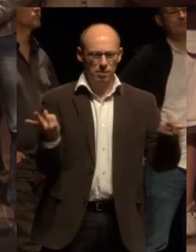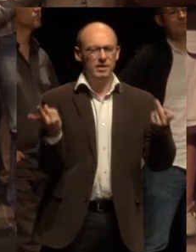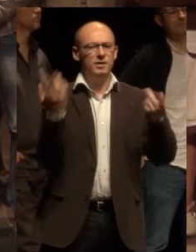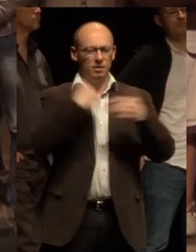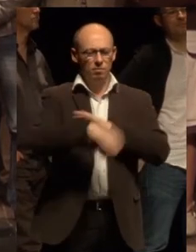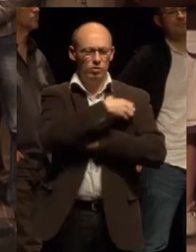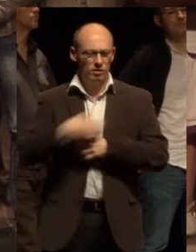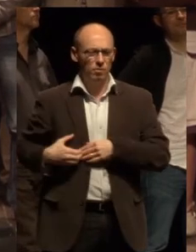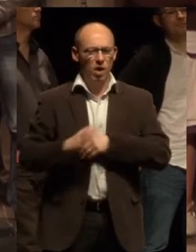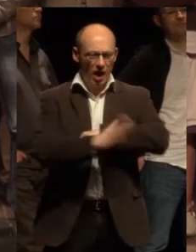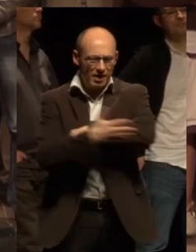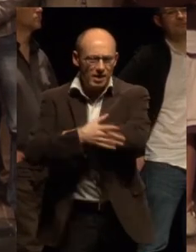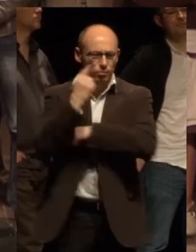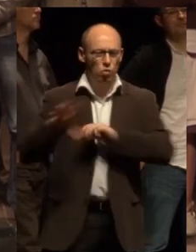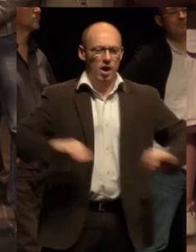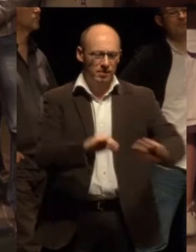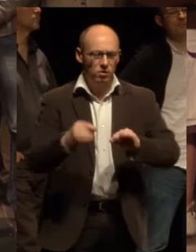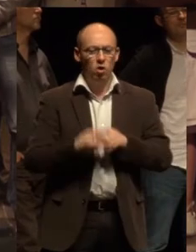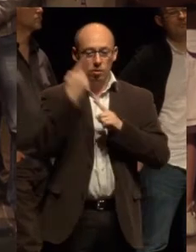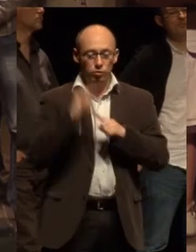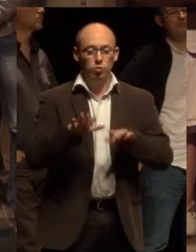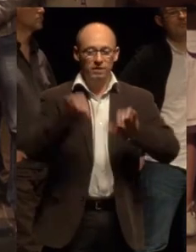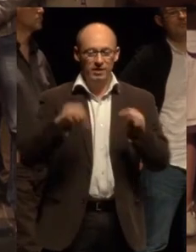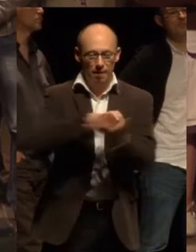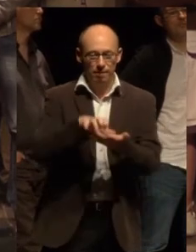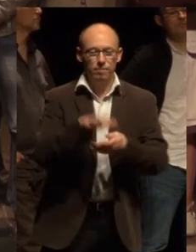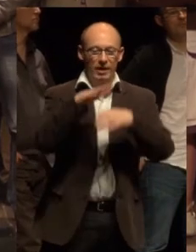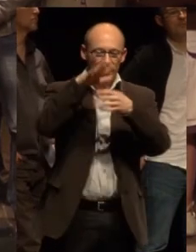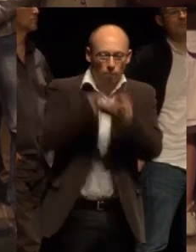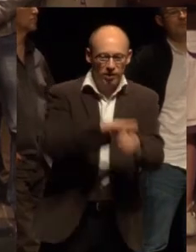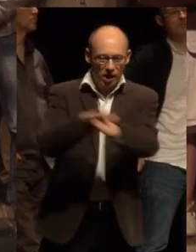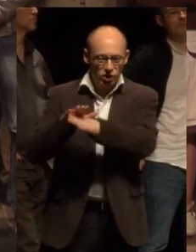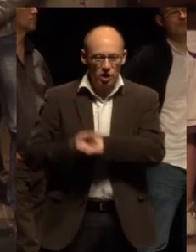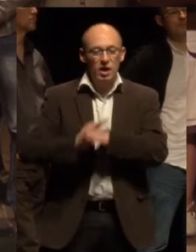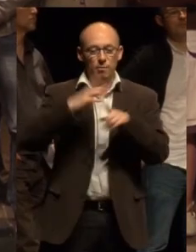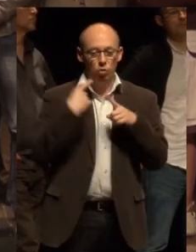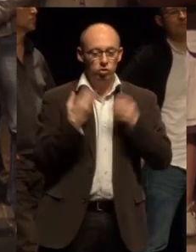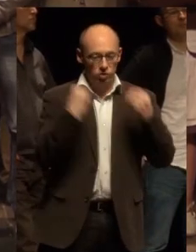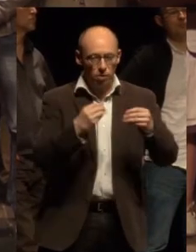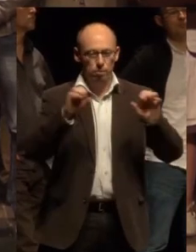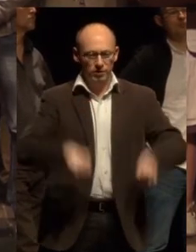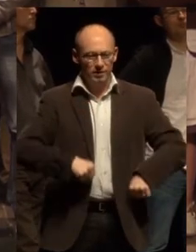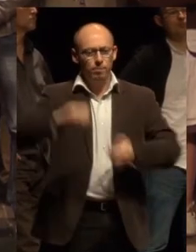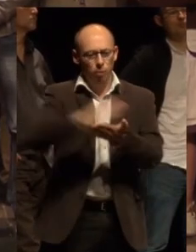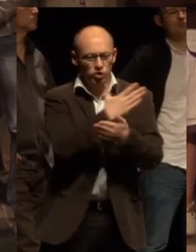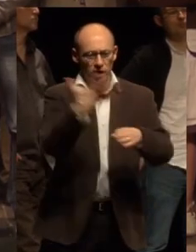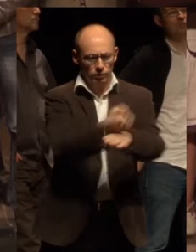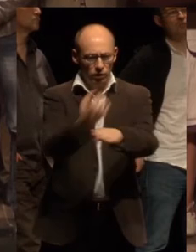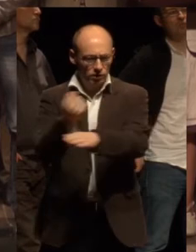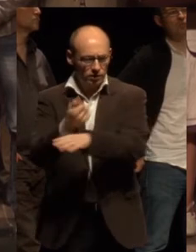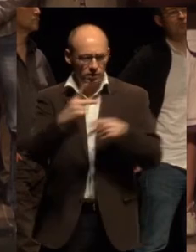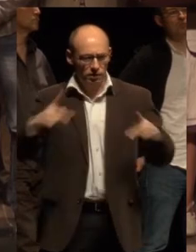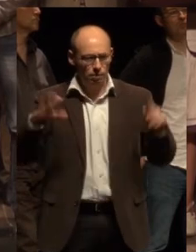au service des habitants pour les protéger contre les crises, pour leur donner les moyens de réaliser leurs projets. C'est quelque chose auquel je tiens vraiment,